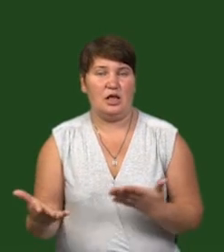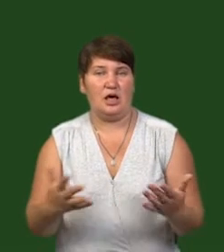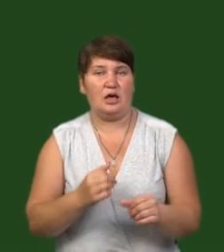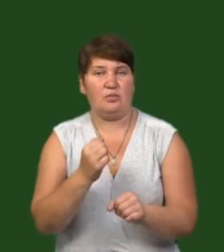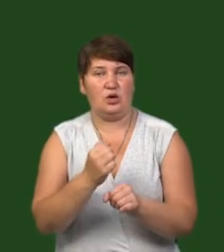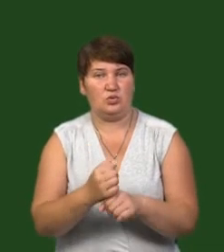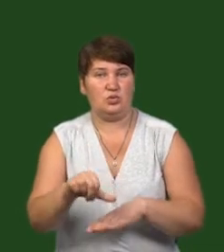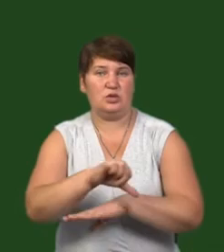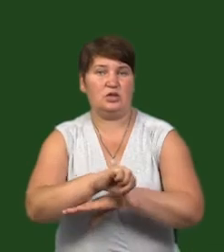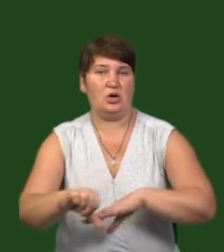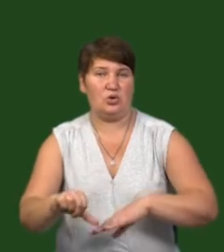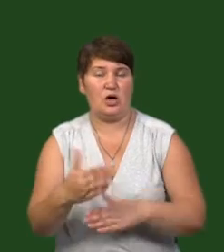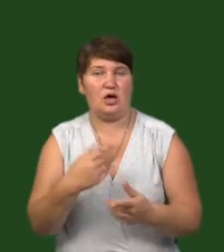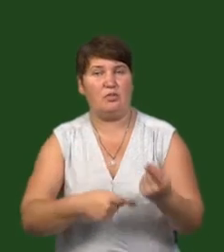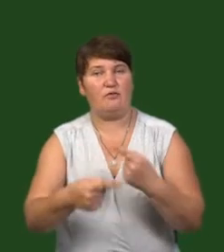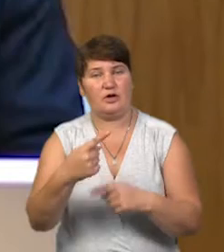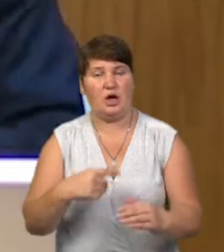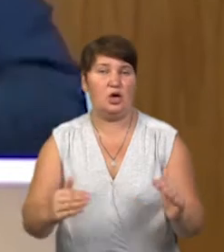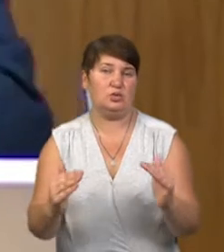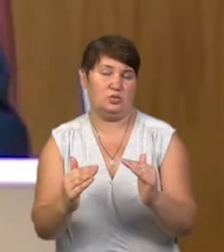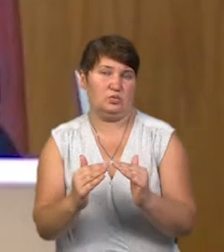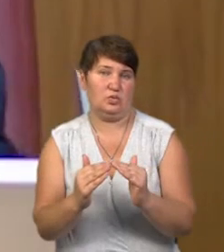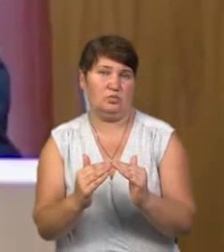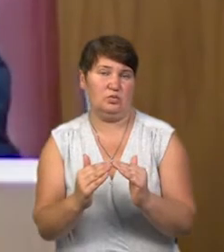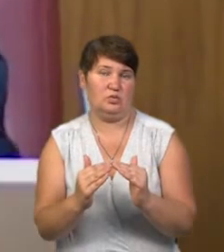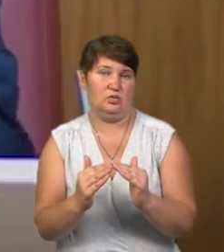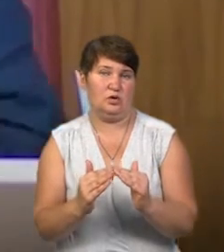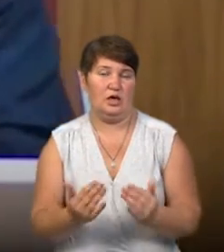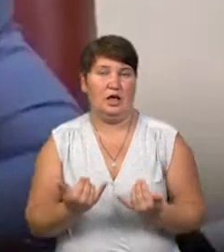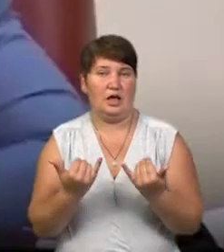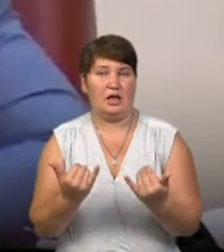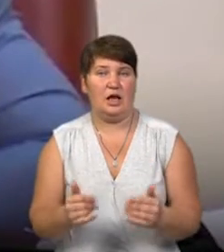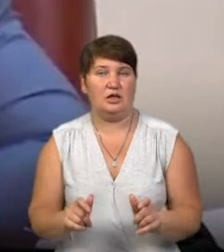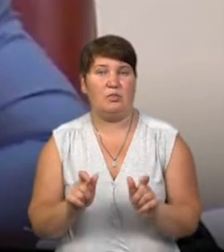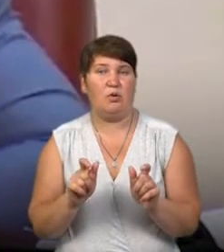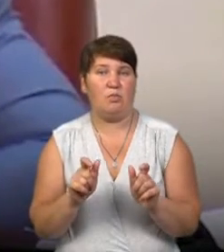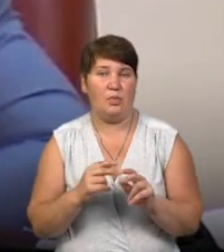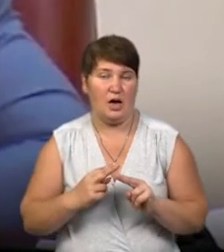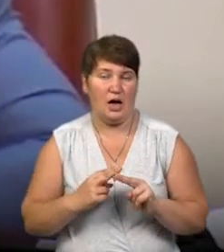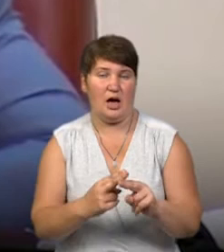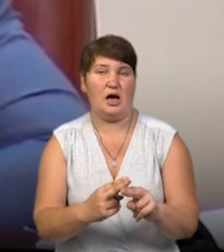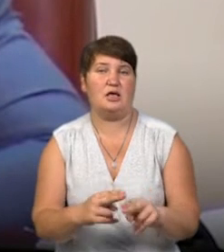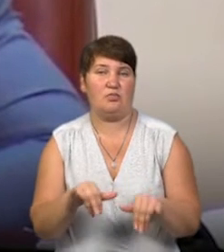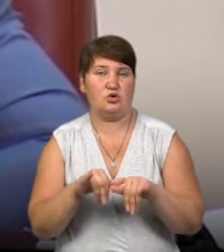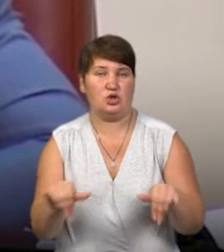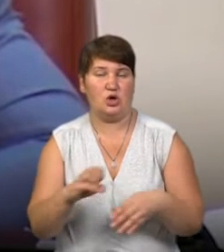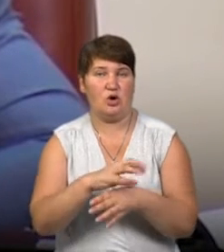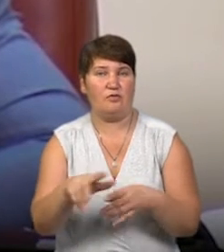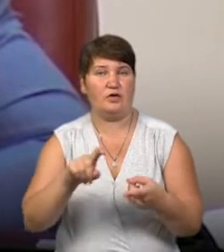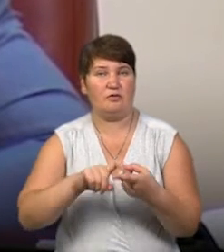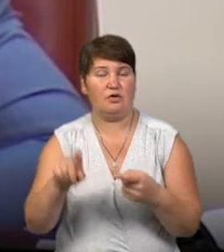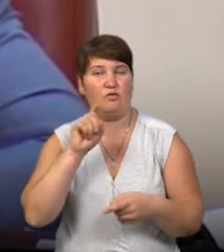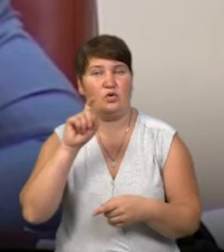країнах Європи, які повертаються додому. Нагадаю, для запобігання поширенню другої хвилі COVID-19 в Україні